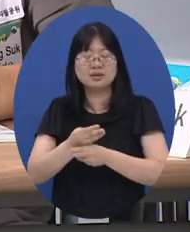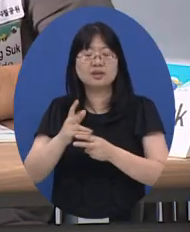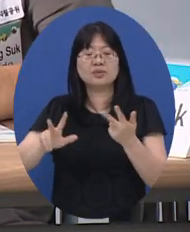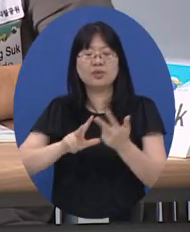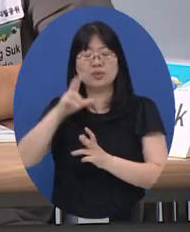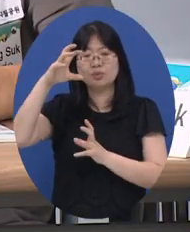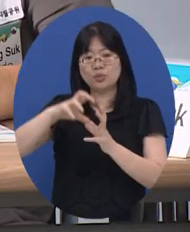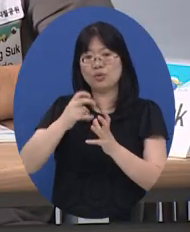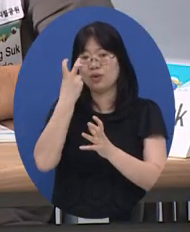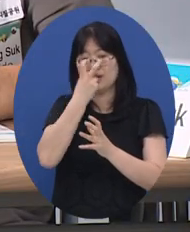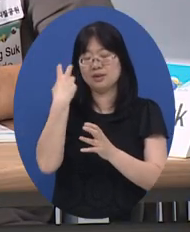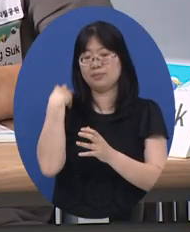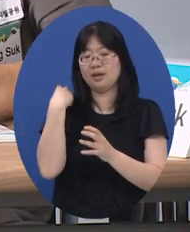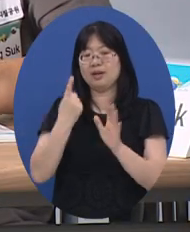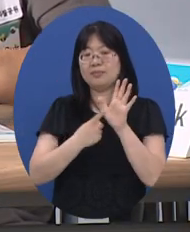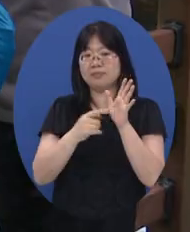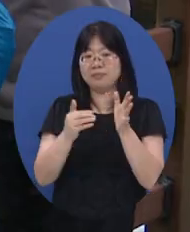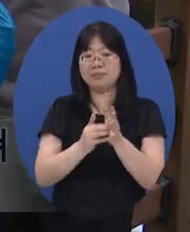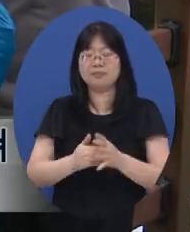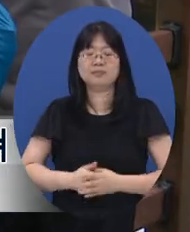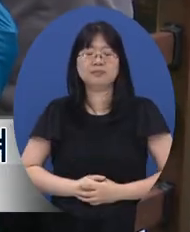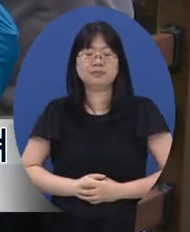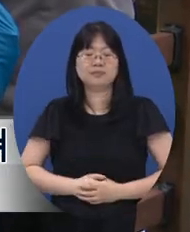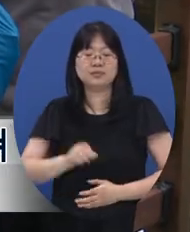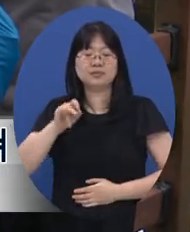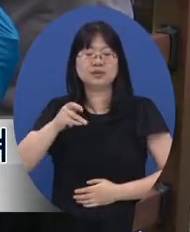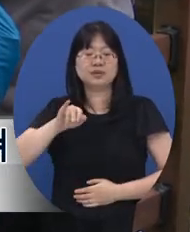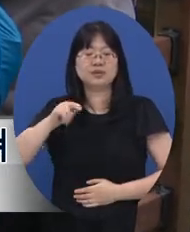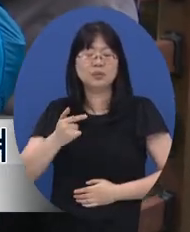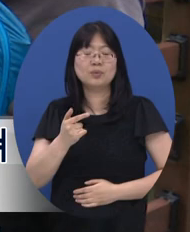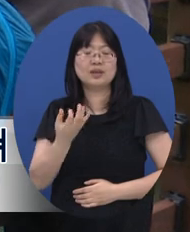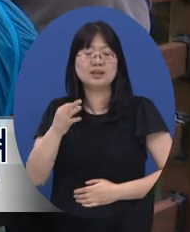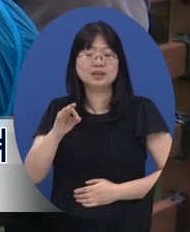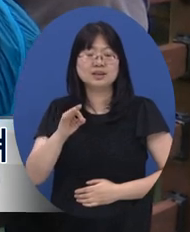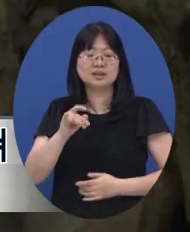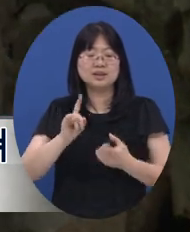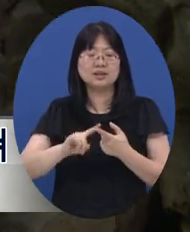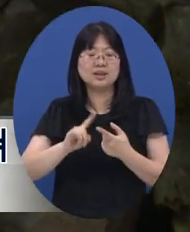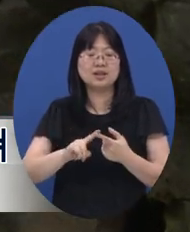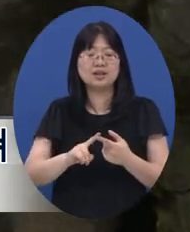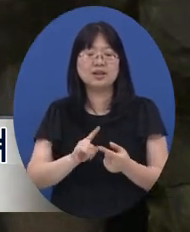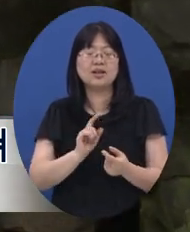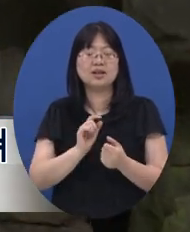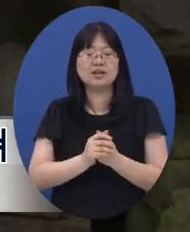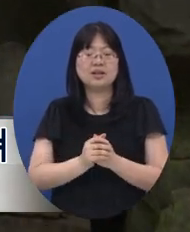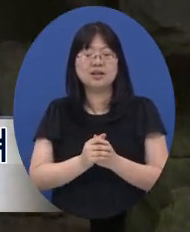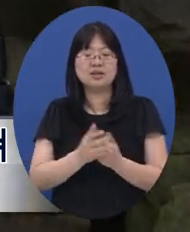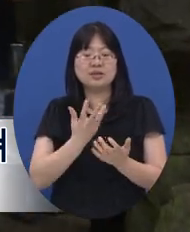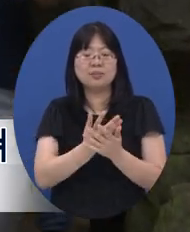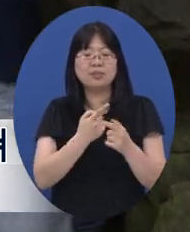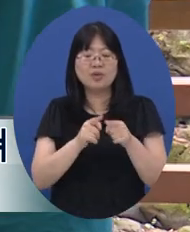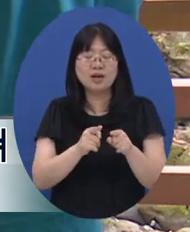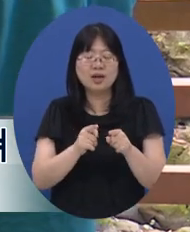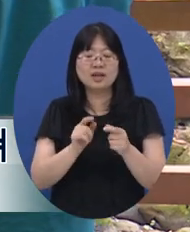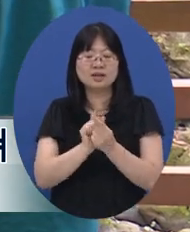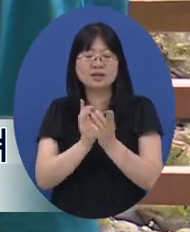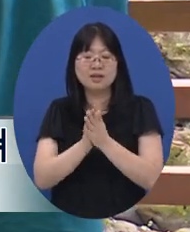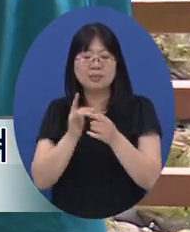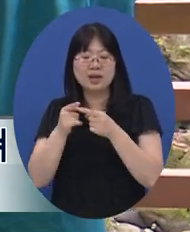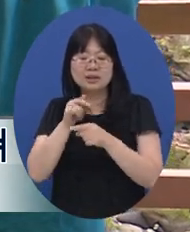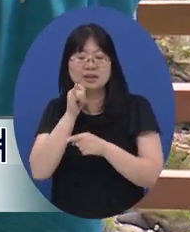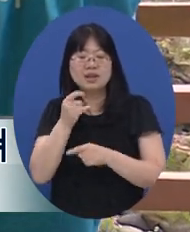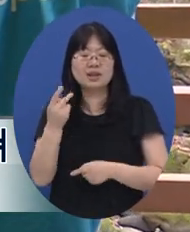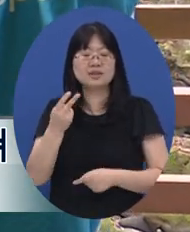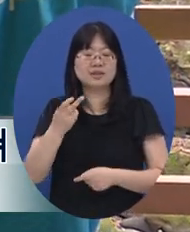통합적으로 관리하겠다고 밝혔습니다. 유네스코 인증 여부는 서류와 현장평가를 거쳐 2020년 4월 프랑스